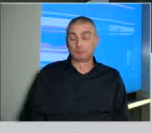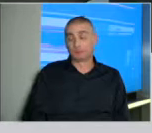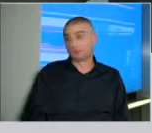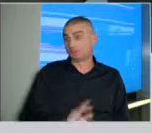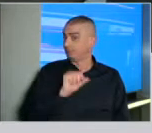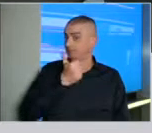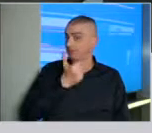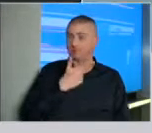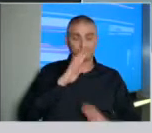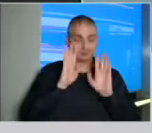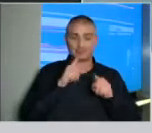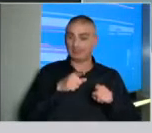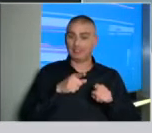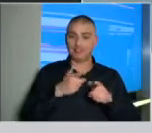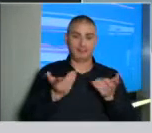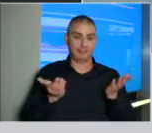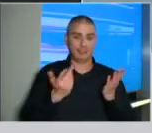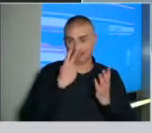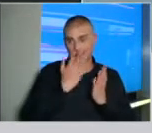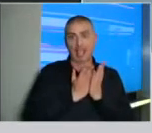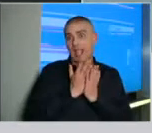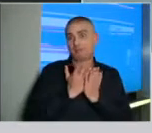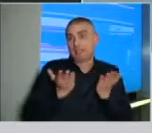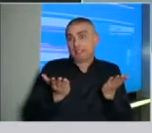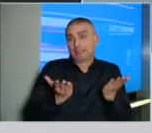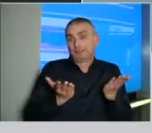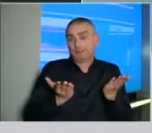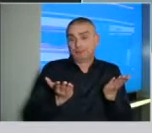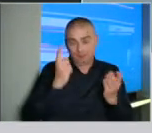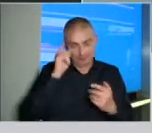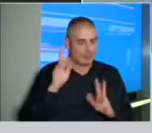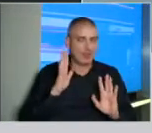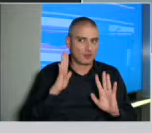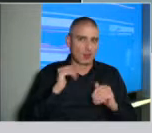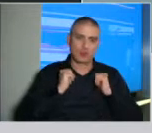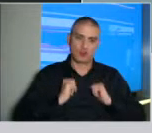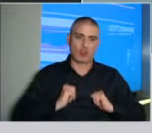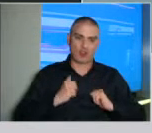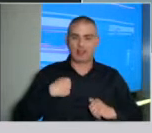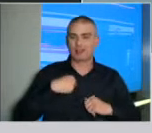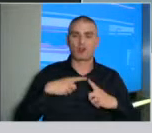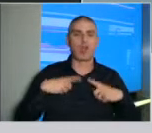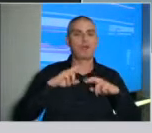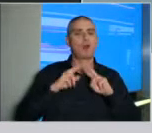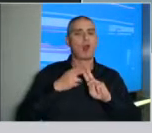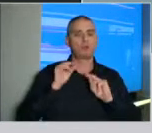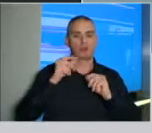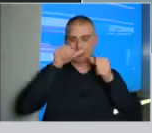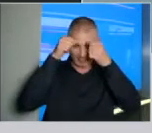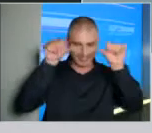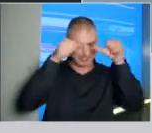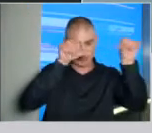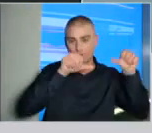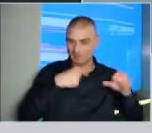קודם כל, אני חושב שהסרט הזה הוא אמין. אני יודע שהוא נורא נוח. אנחנו חיים בעולם של תיוגים